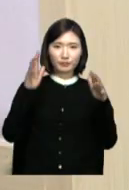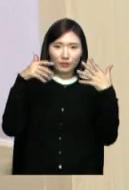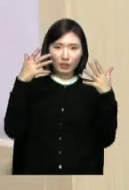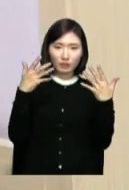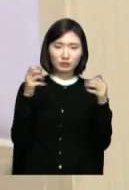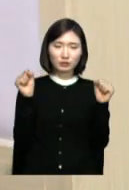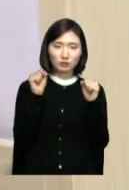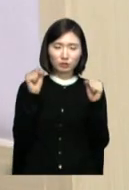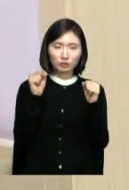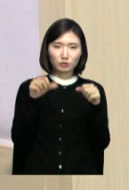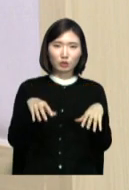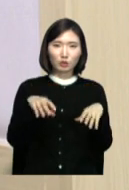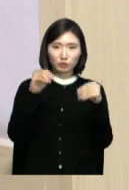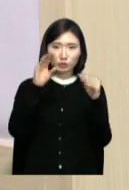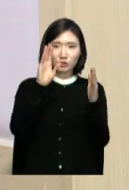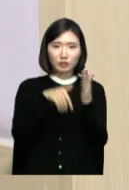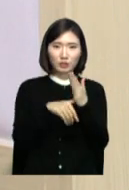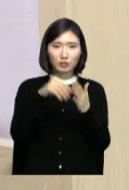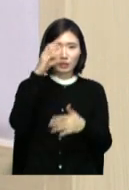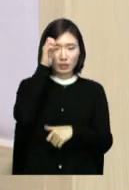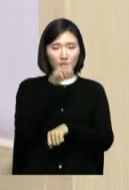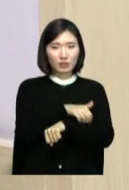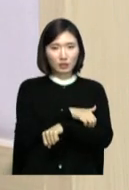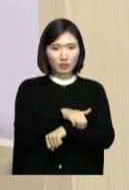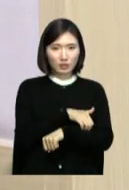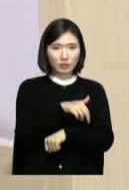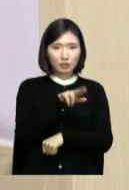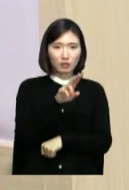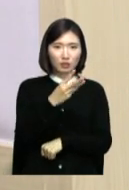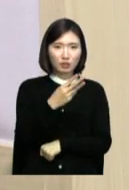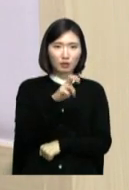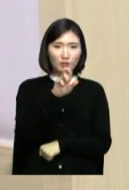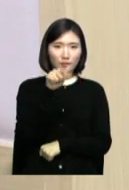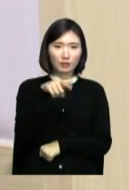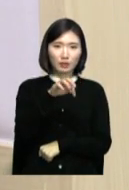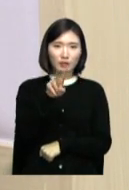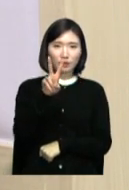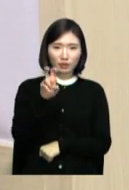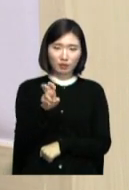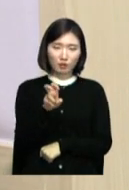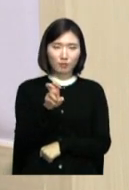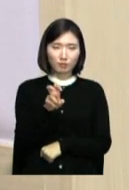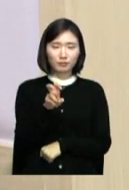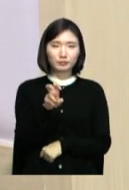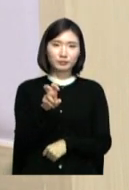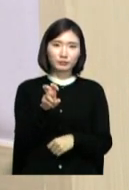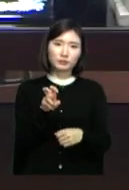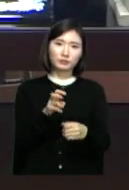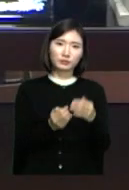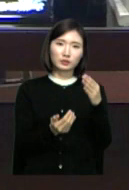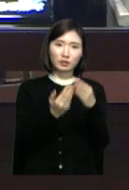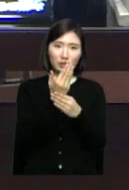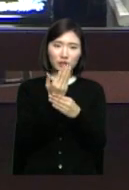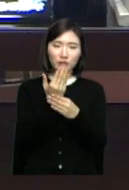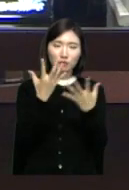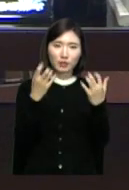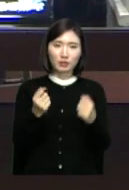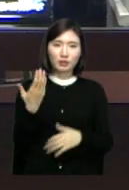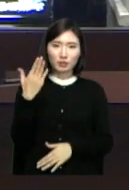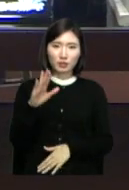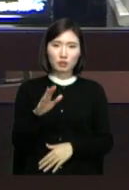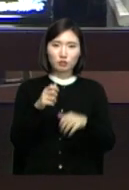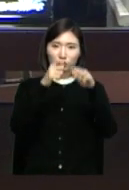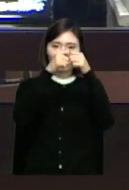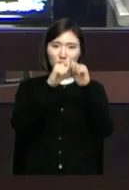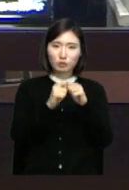겨울철 이제 건조한 시기가 되면 알레르기 결막염이란 그런 증세를 호소하시는 분들이 많이 늘고 있는데 그 구체적으로 그럼